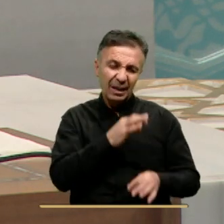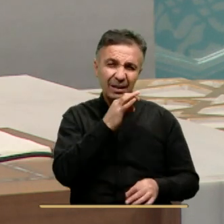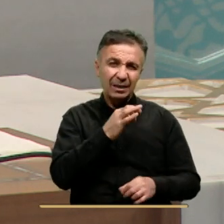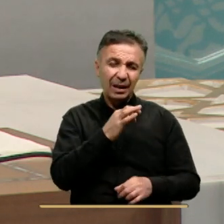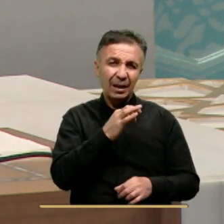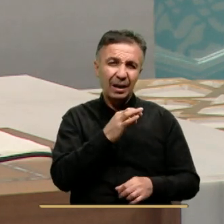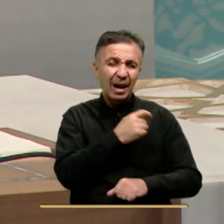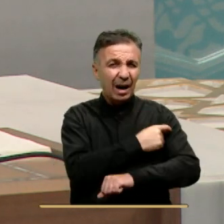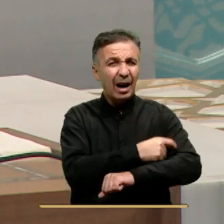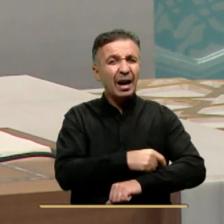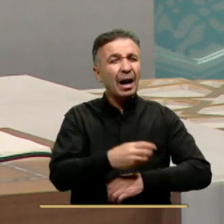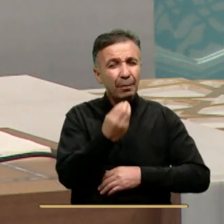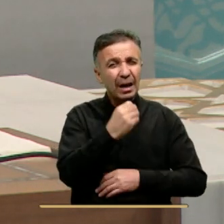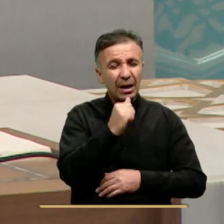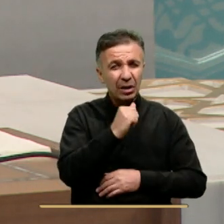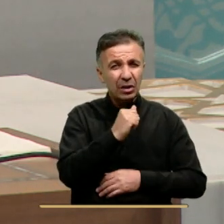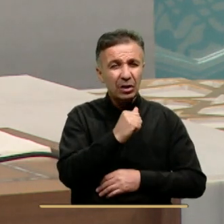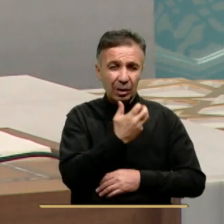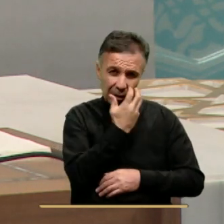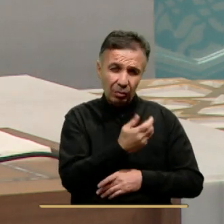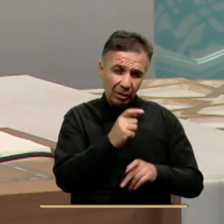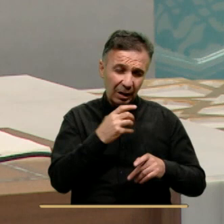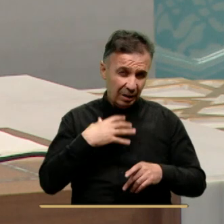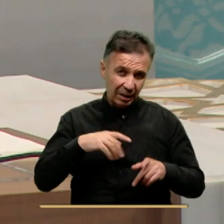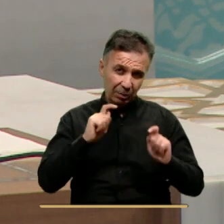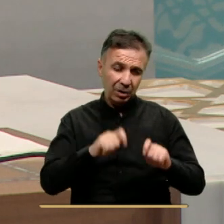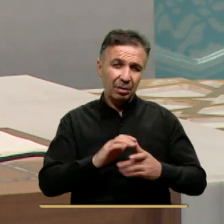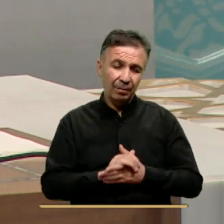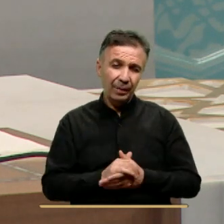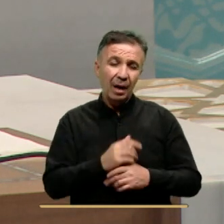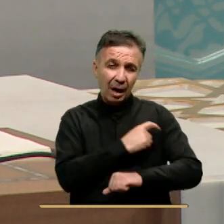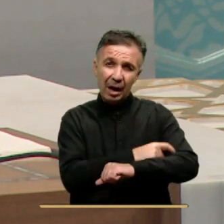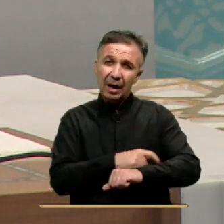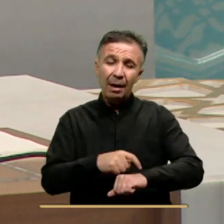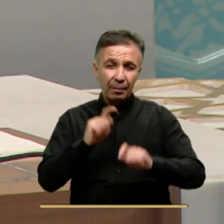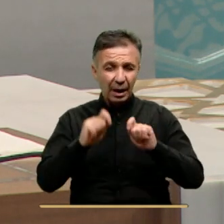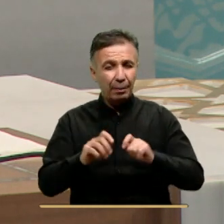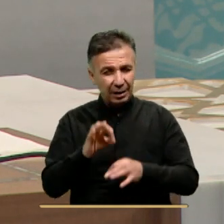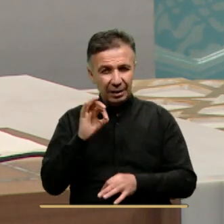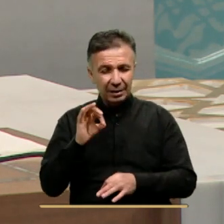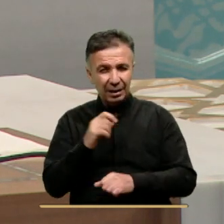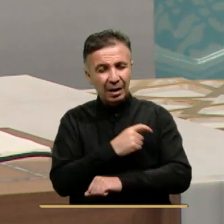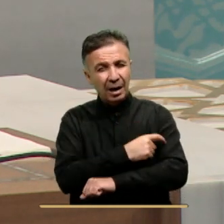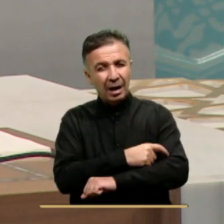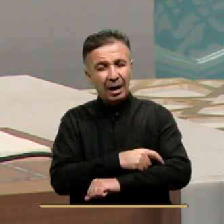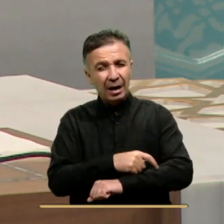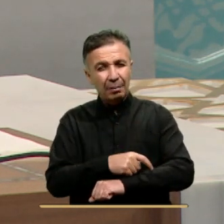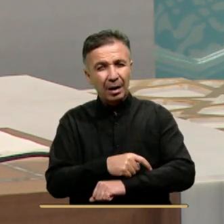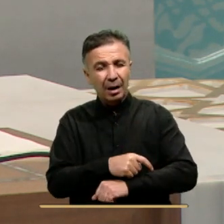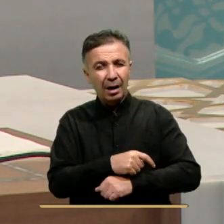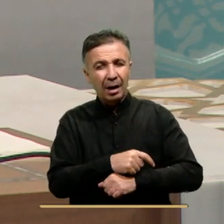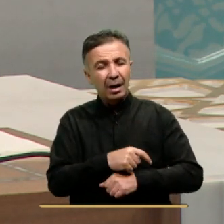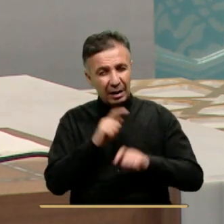sürüklemek harama teşvik etmektir Haramı işleyen insan ama Haramı teşvik eden